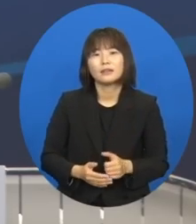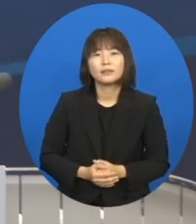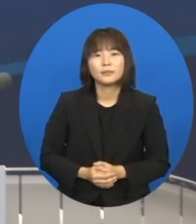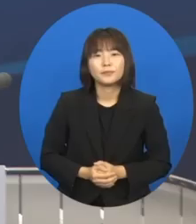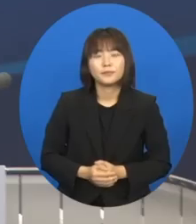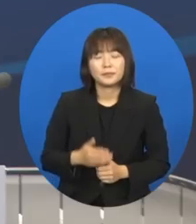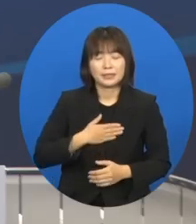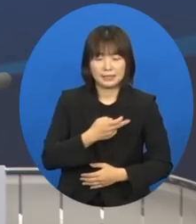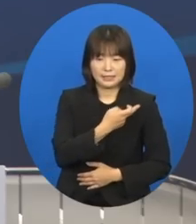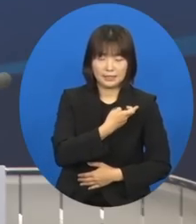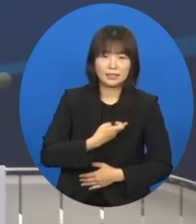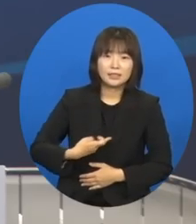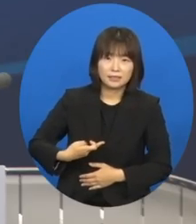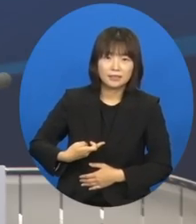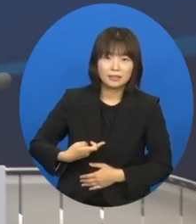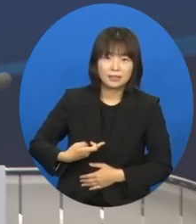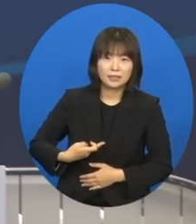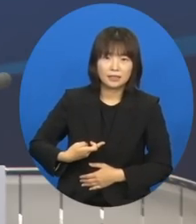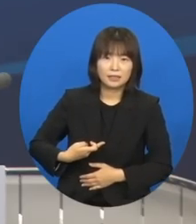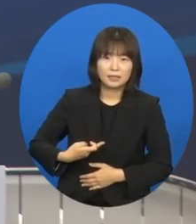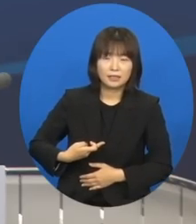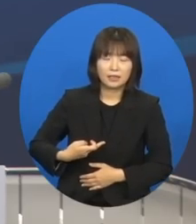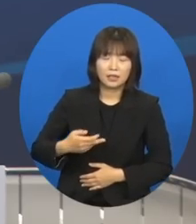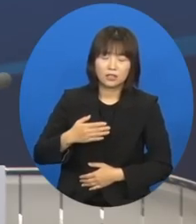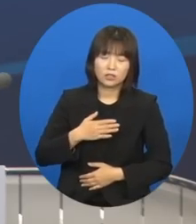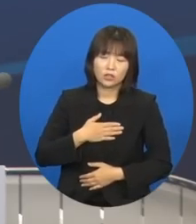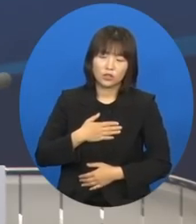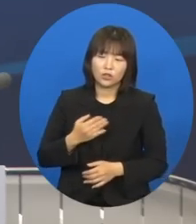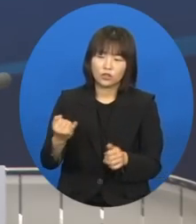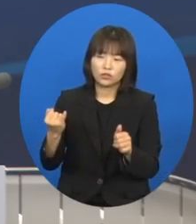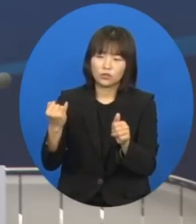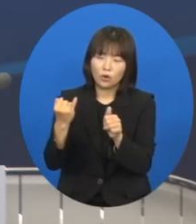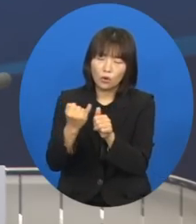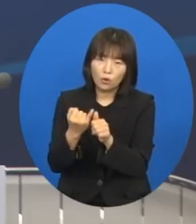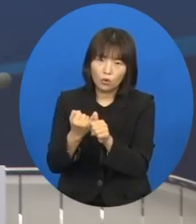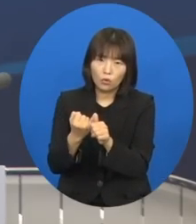제 제자가 이제 저에게 결혼 주례를 부탁했습니다.